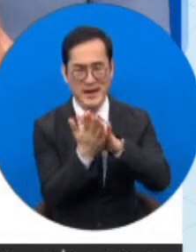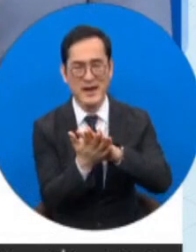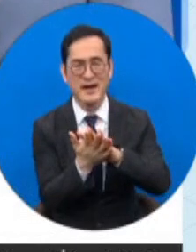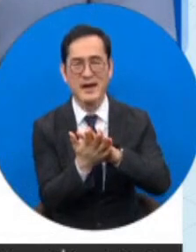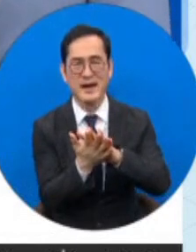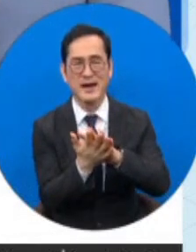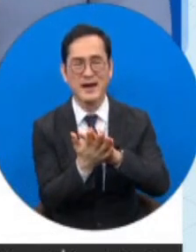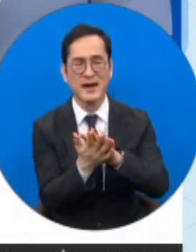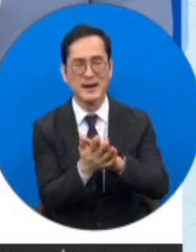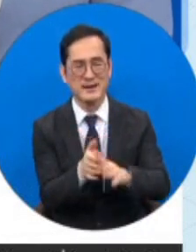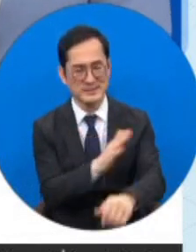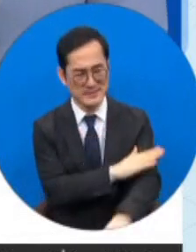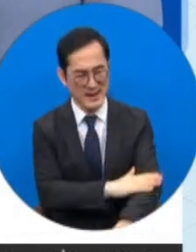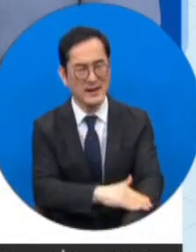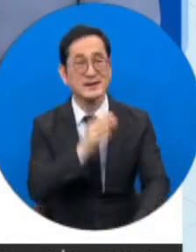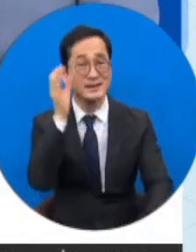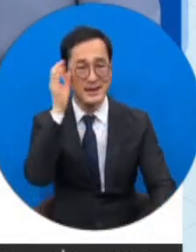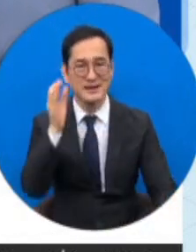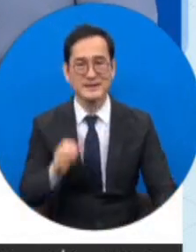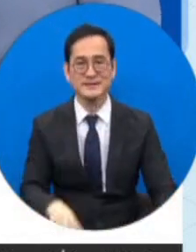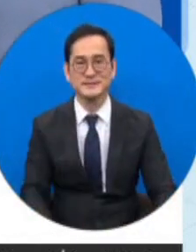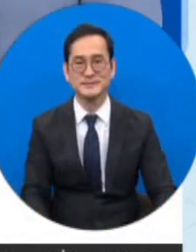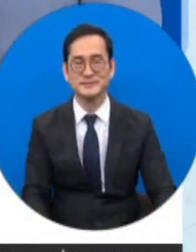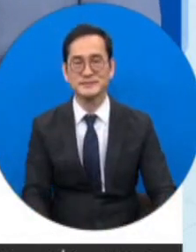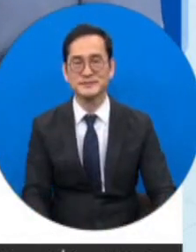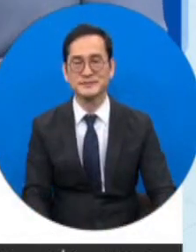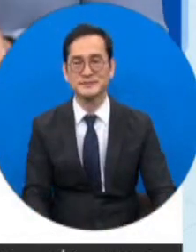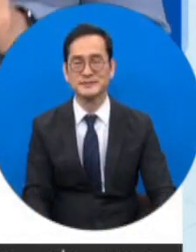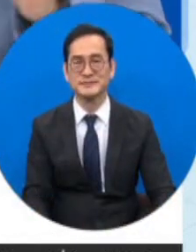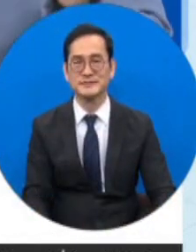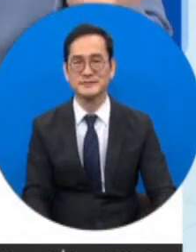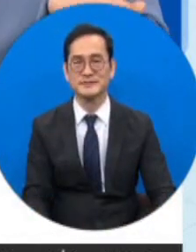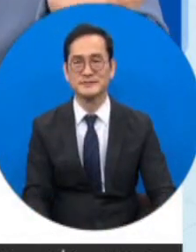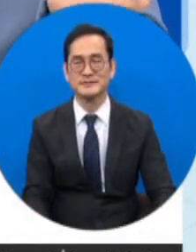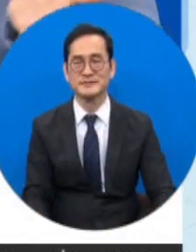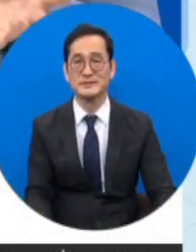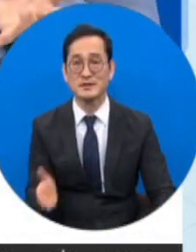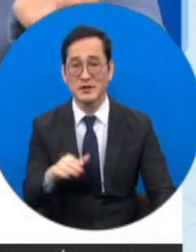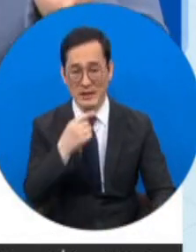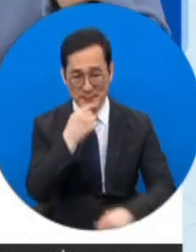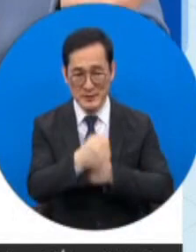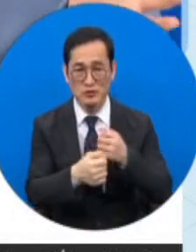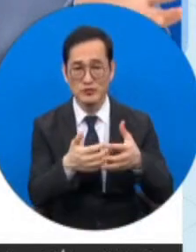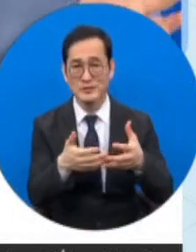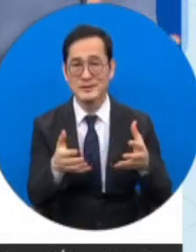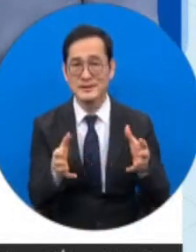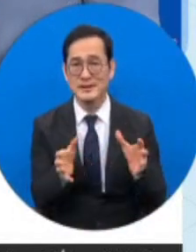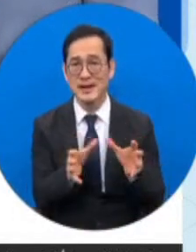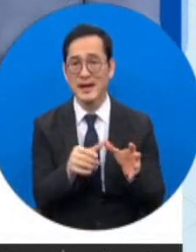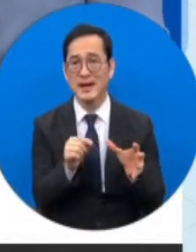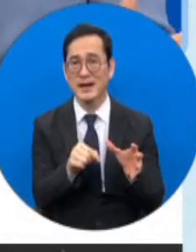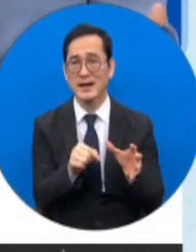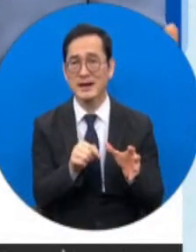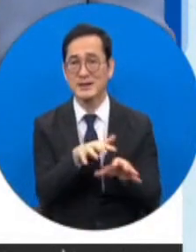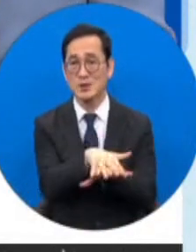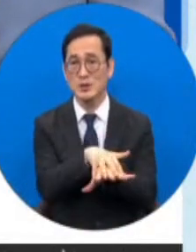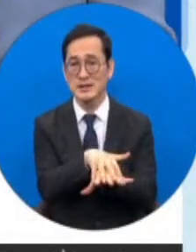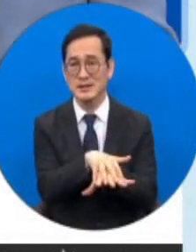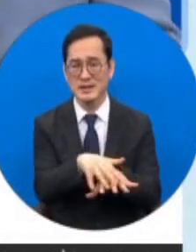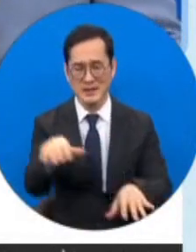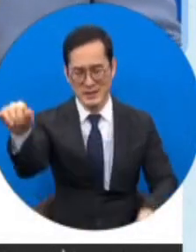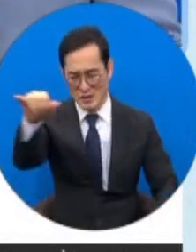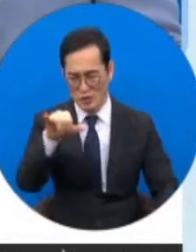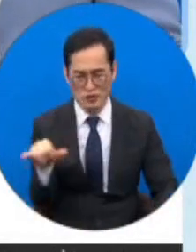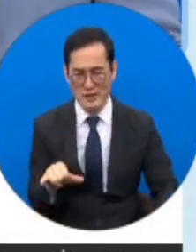기존의 분들은 제 걱정을 하시겠죠 민주당이라는 조직이 위에 뭐 국회의원님 들만 계시는 조직이 아니라 전국의